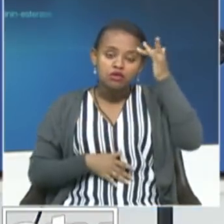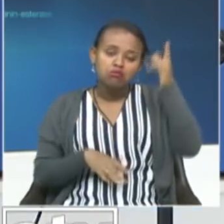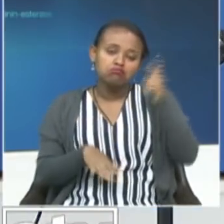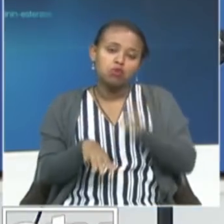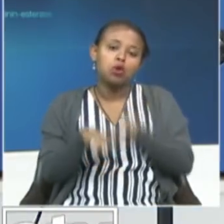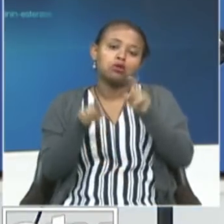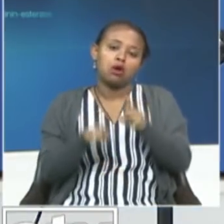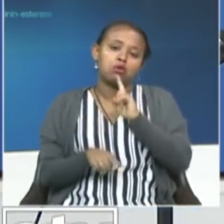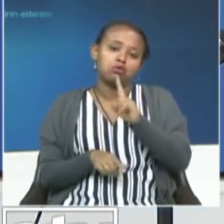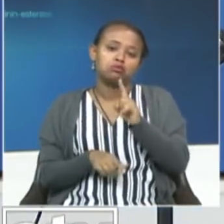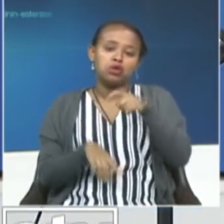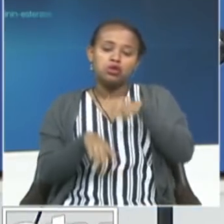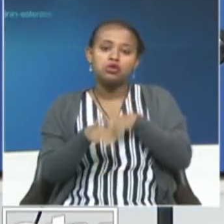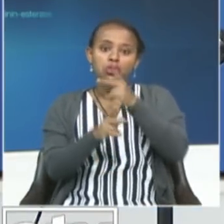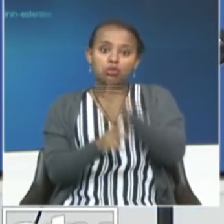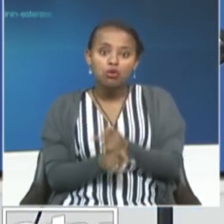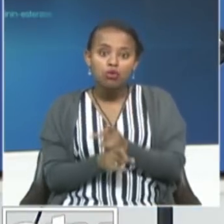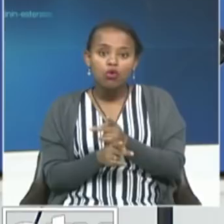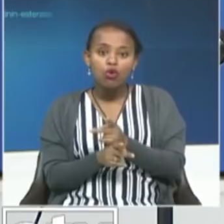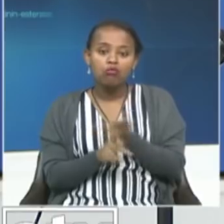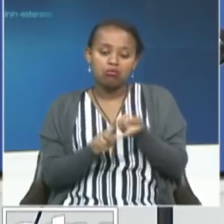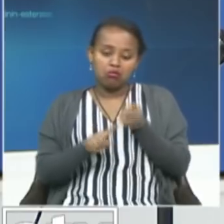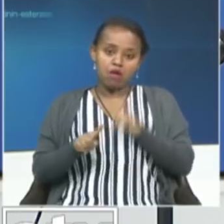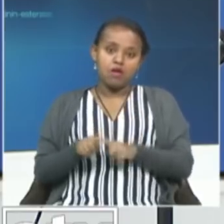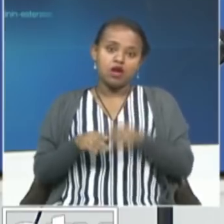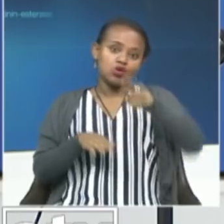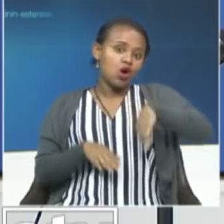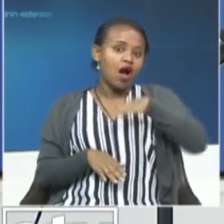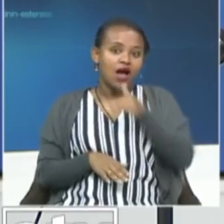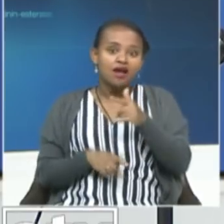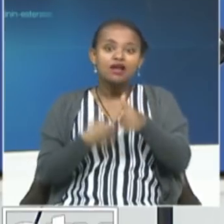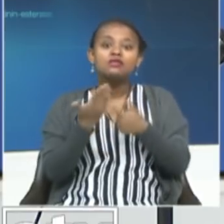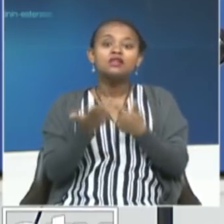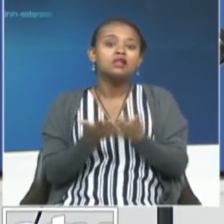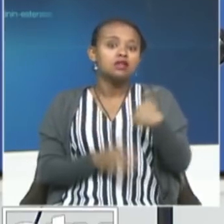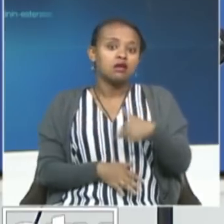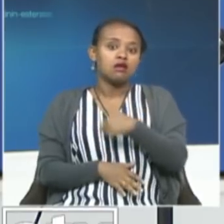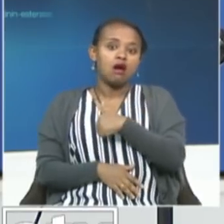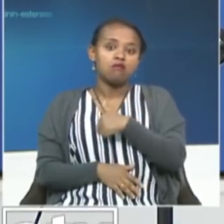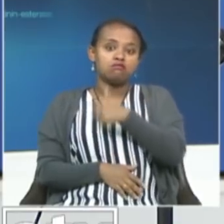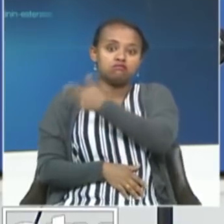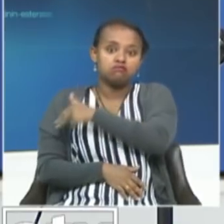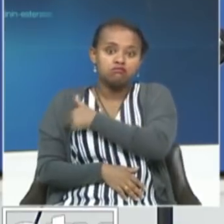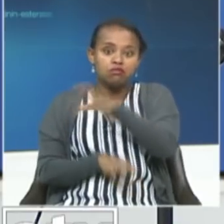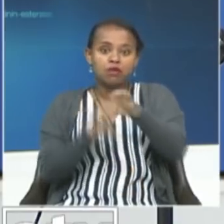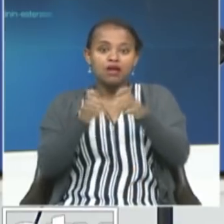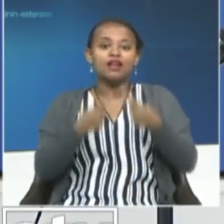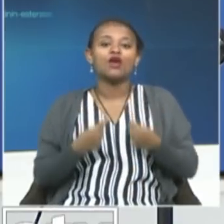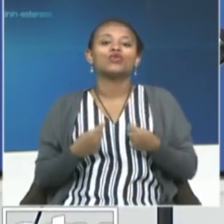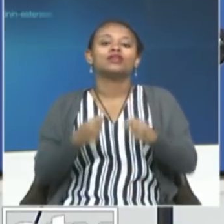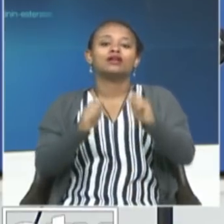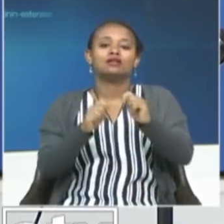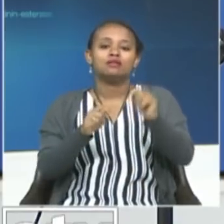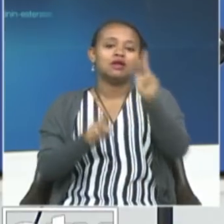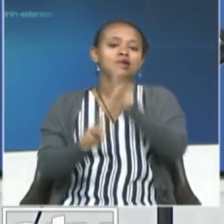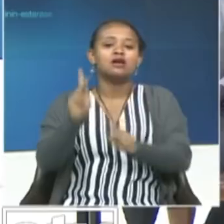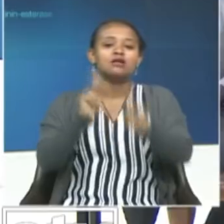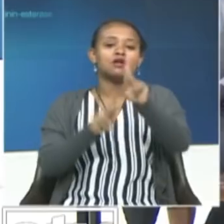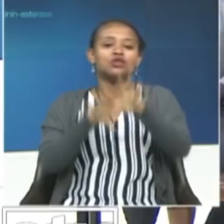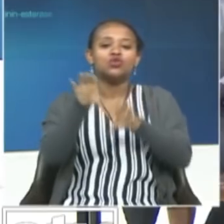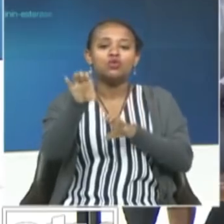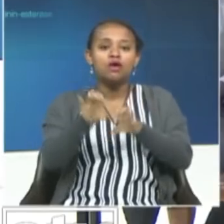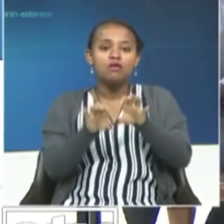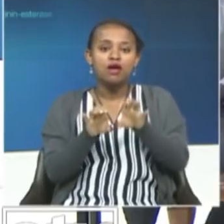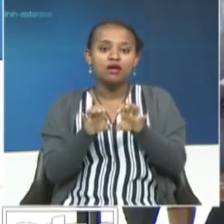ነው፣ ጊዜውን ጠብቆ መመለሱ አይቀርም። ስለዚህ እኛም በሕክምና በምናደርገው ጥረትም ማህበረሰቡን